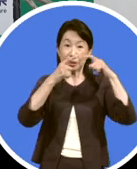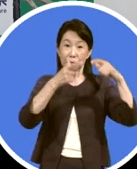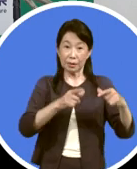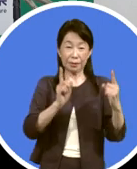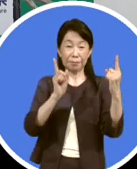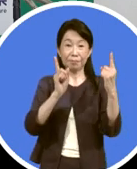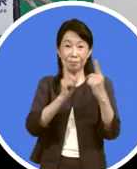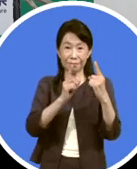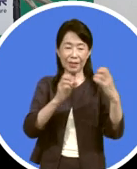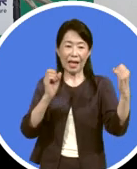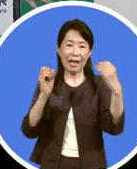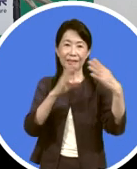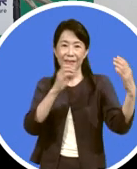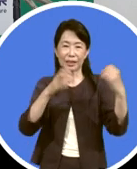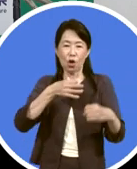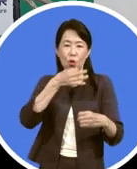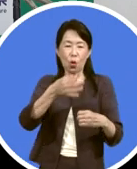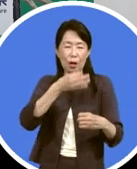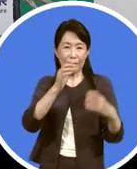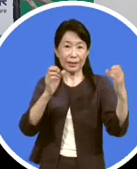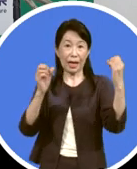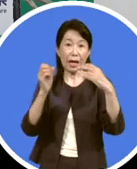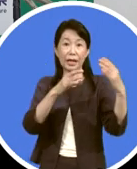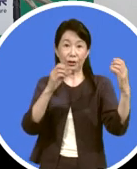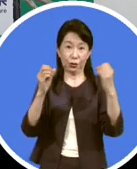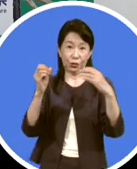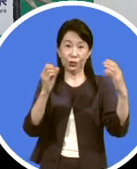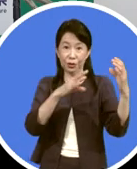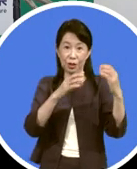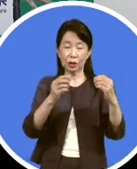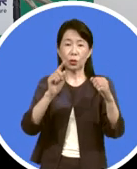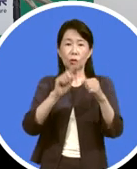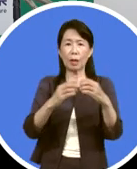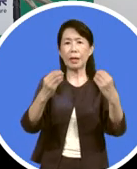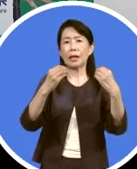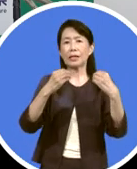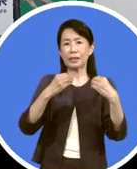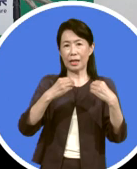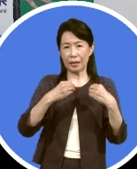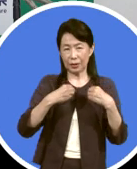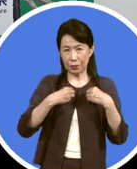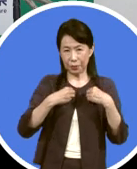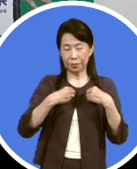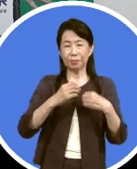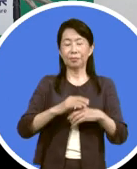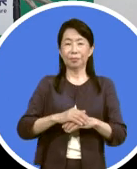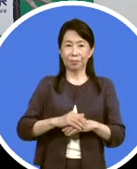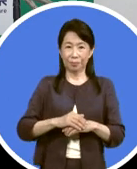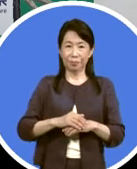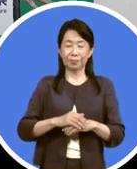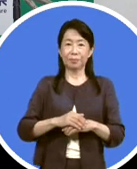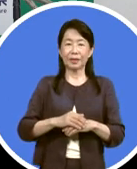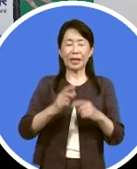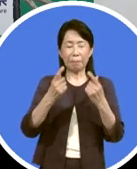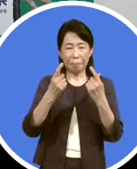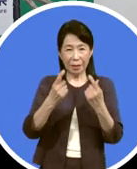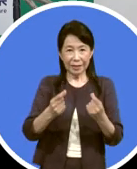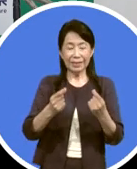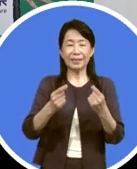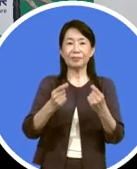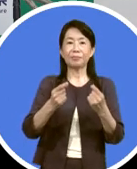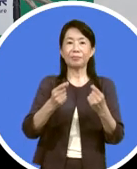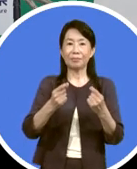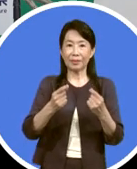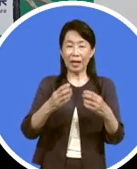外した形でですね大きな声出してそれで大きな一節に絵画をするこういうようなことも多いと思いますやはりです